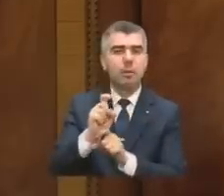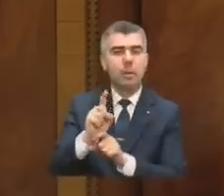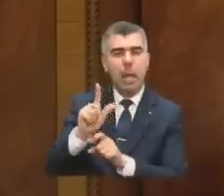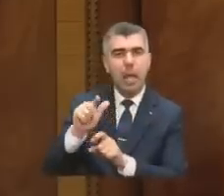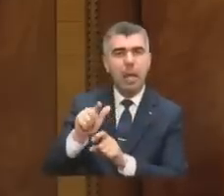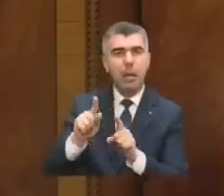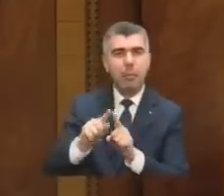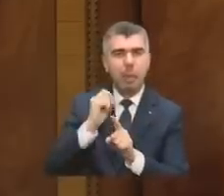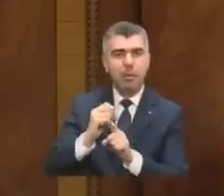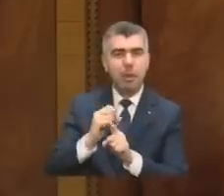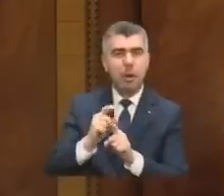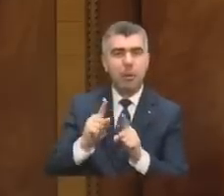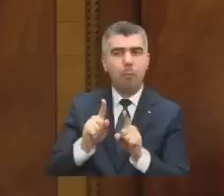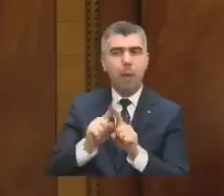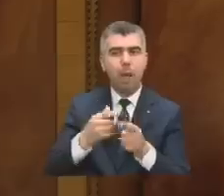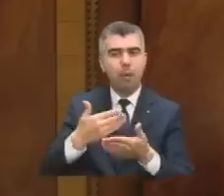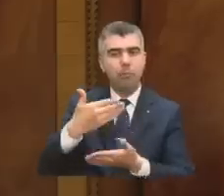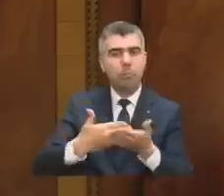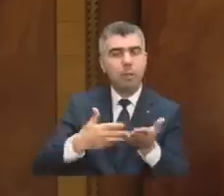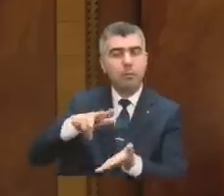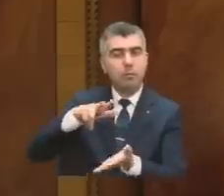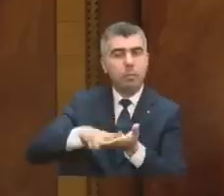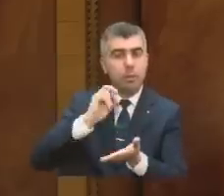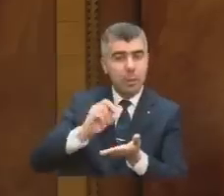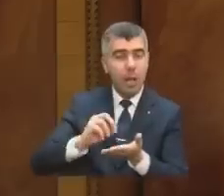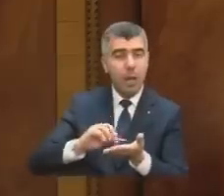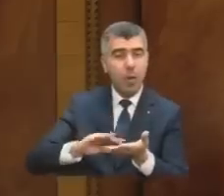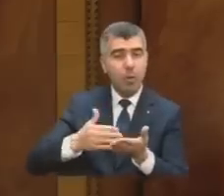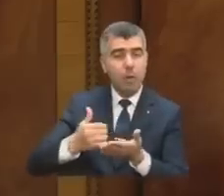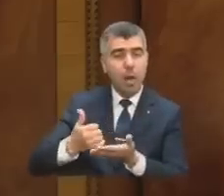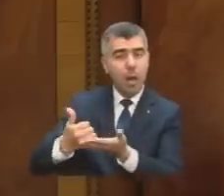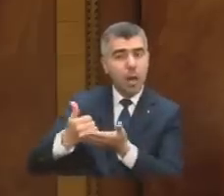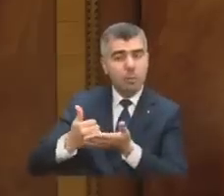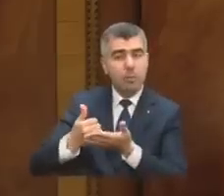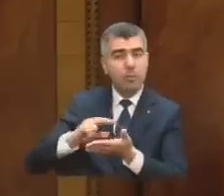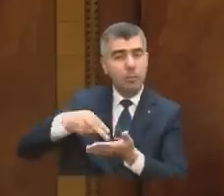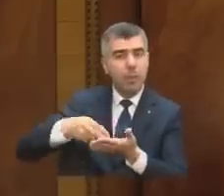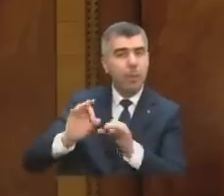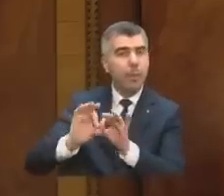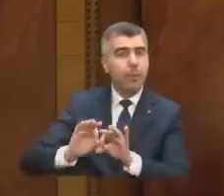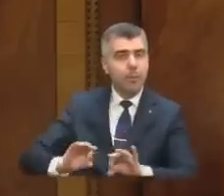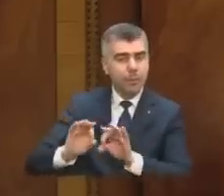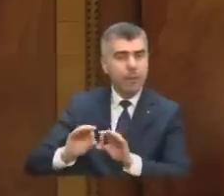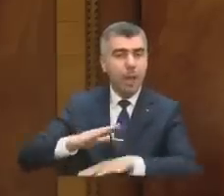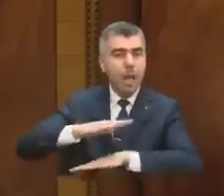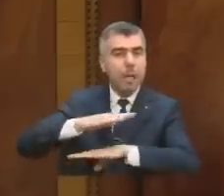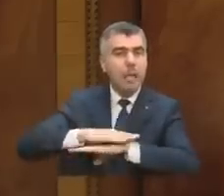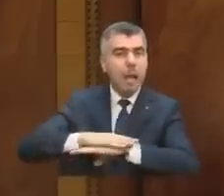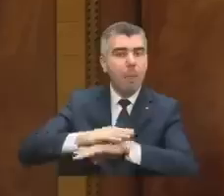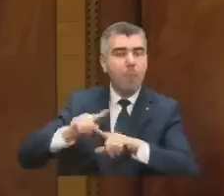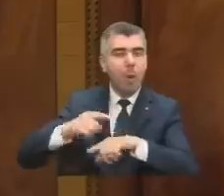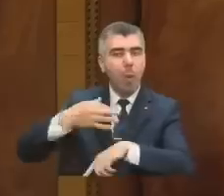كالاشهاد غير الصحيح على استلام مواد وخدمات وعدم احترام مساطر تسلم